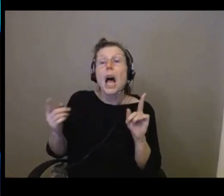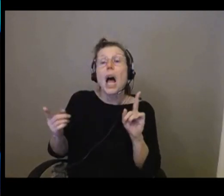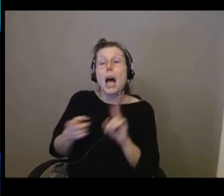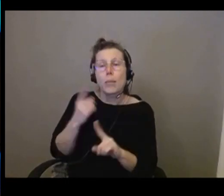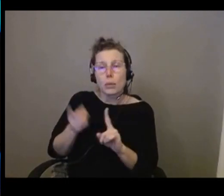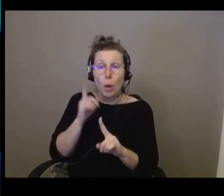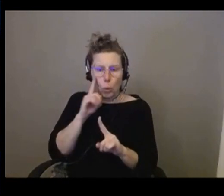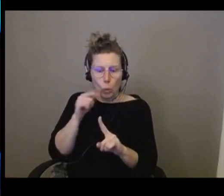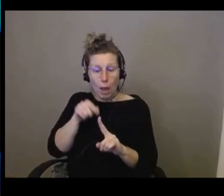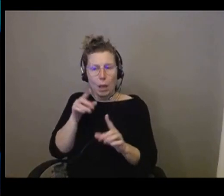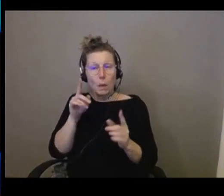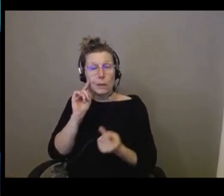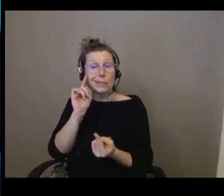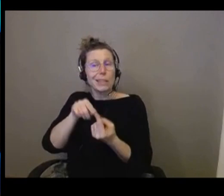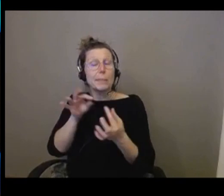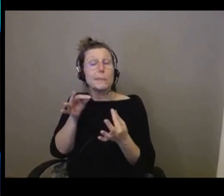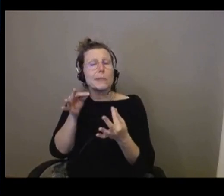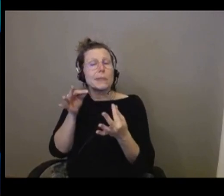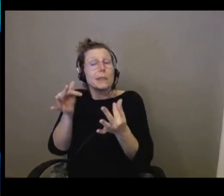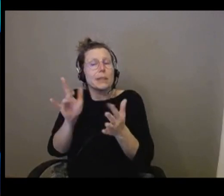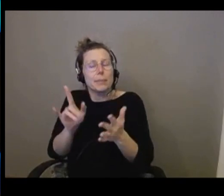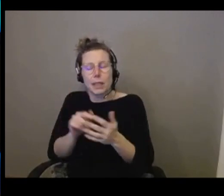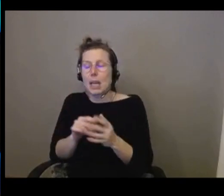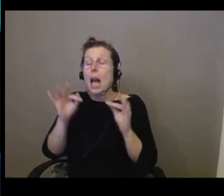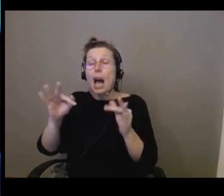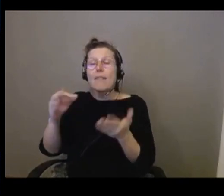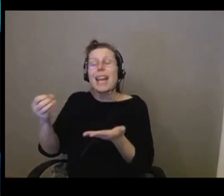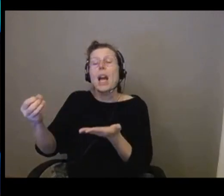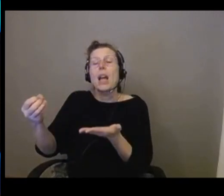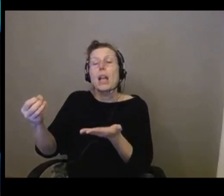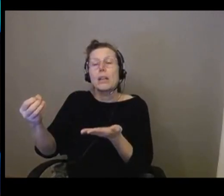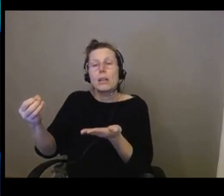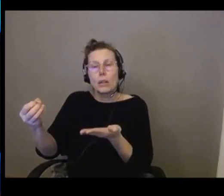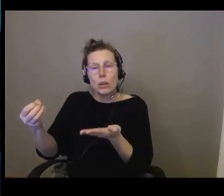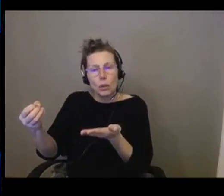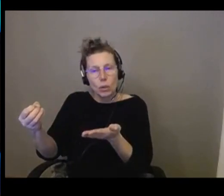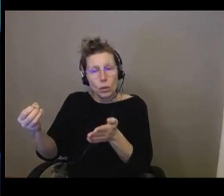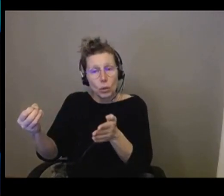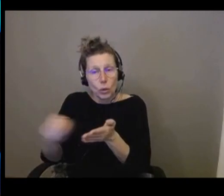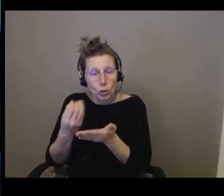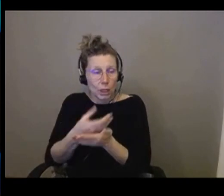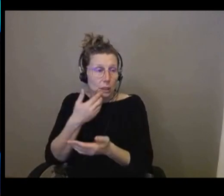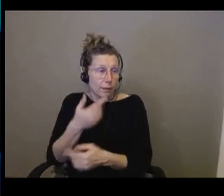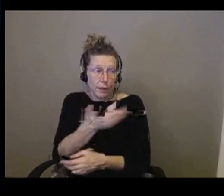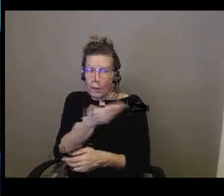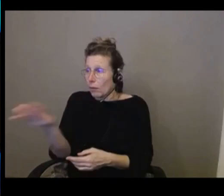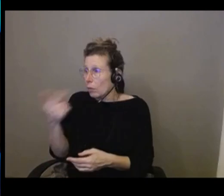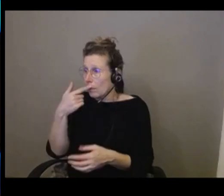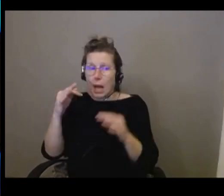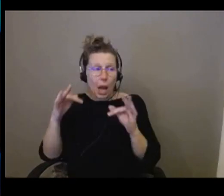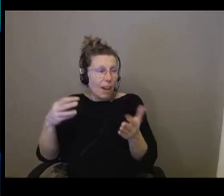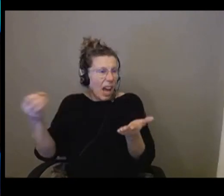C'est-à-dire que vous autres, vous collectez de la donnée, vous la triez, vous la dispatchez, vous la